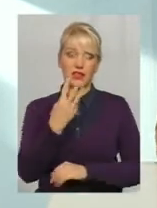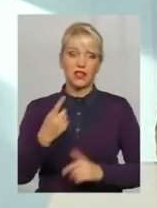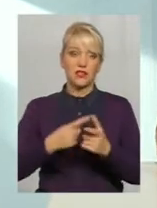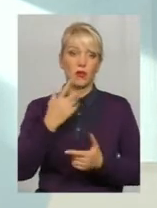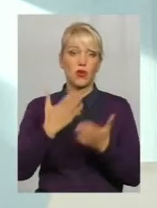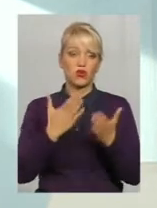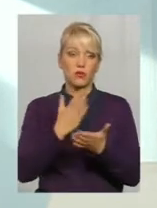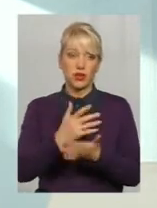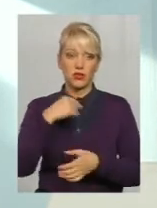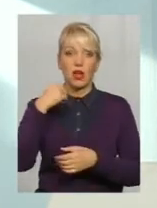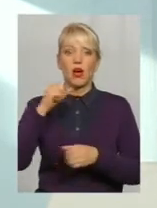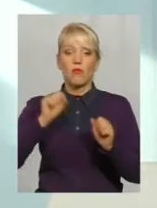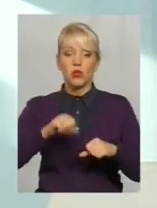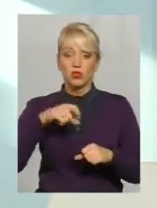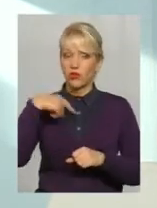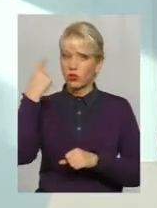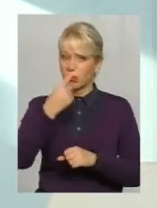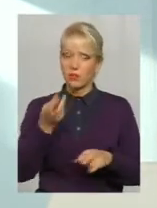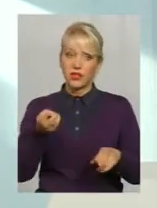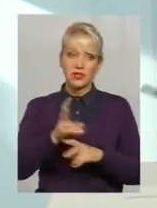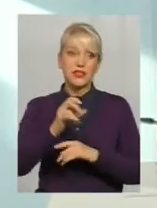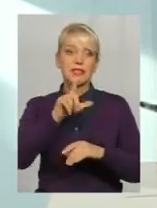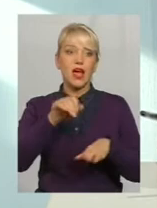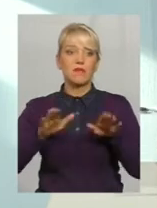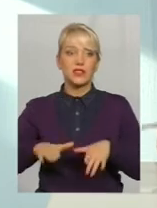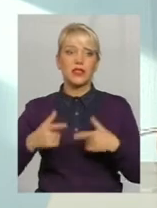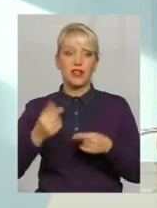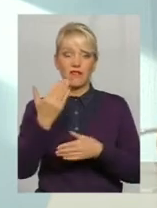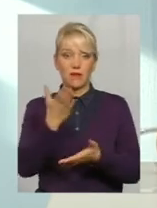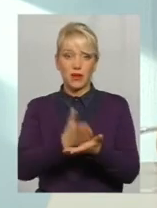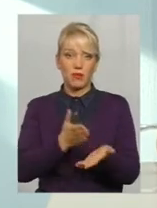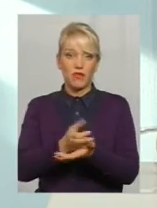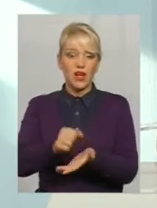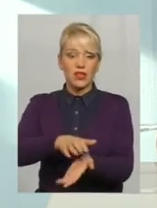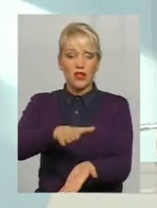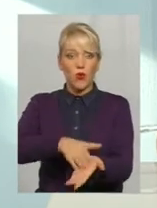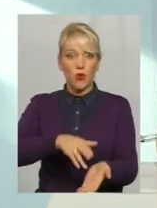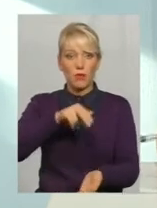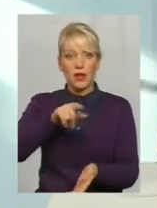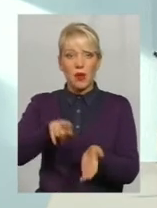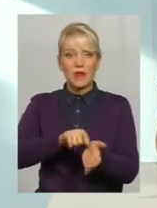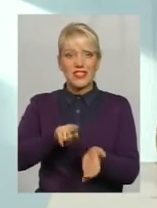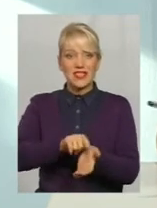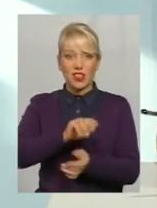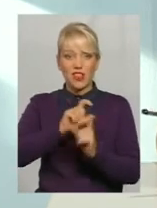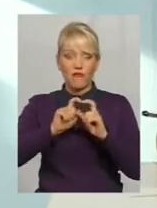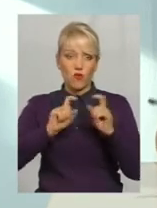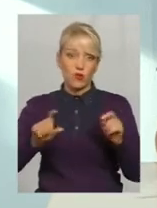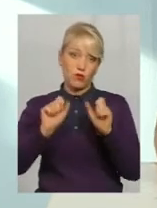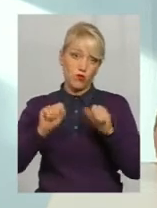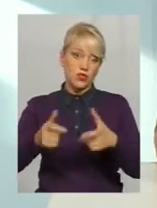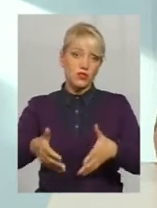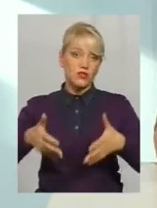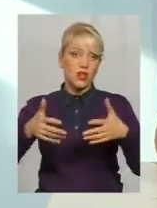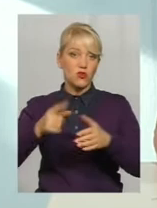маєте можливість особисто прийти за місцем, де ви перебуваєте на обліку в органах пенсійного фонду, і можна тоді з'ясувати,